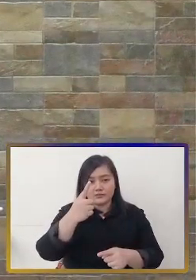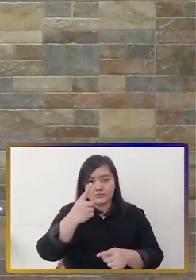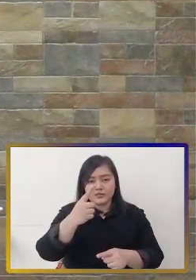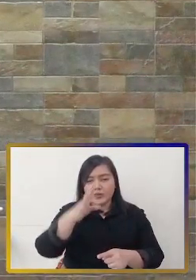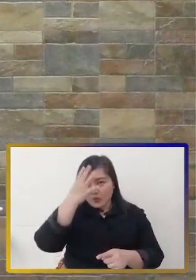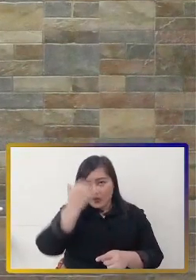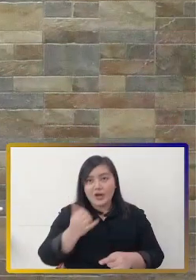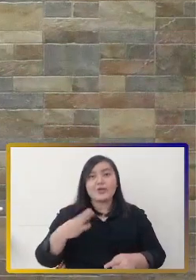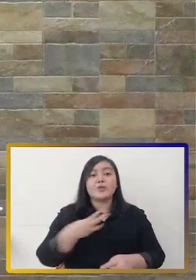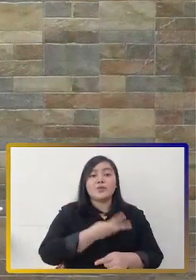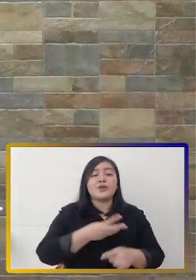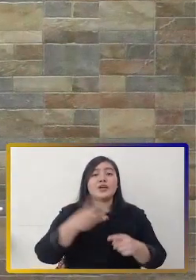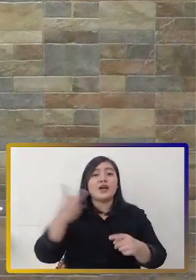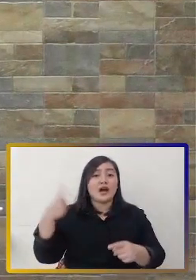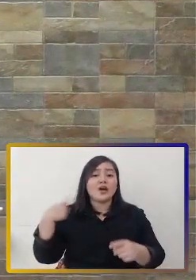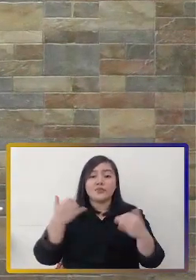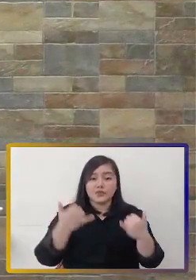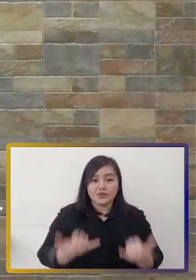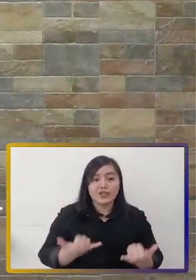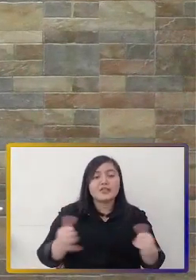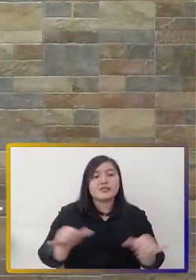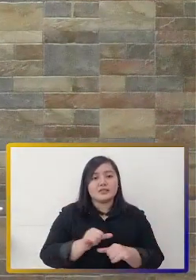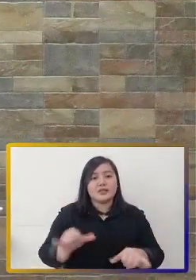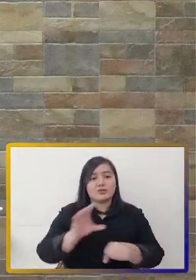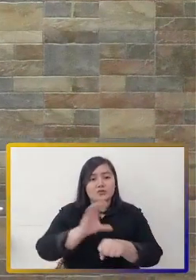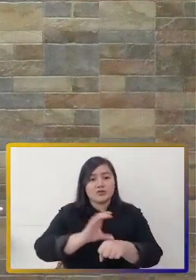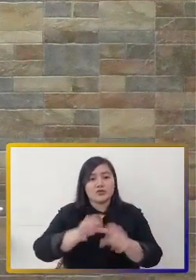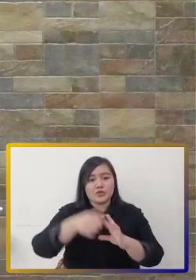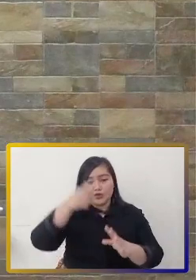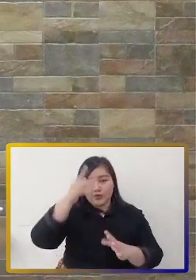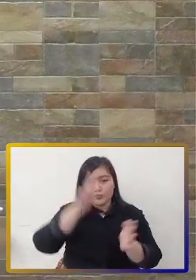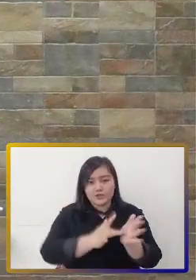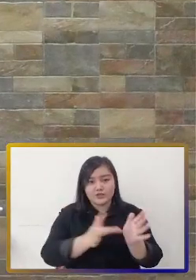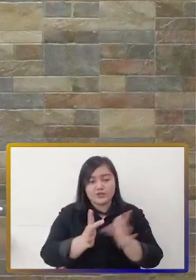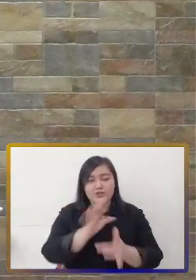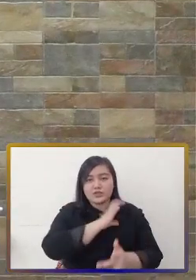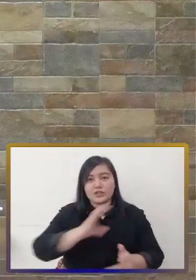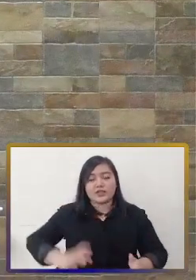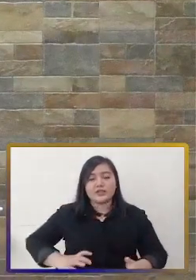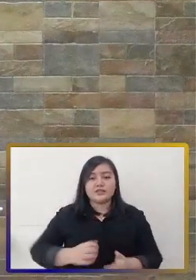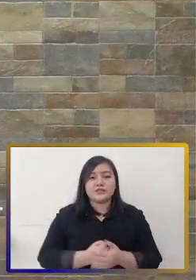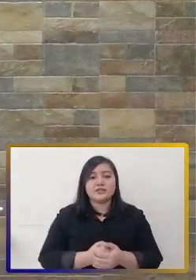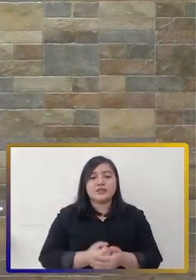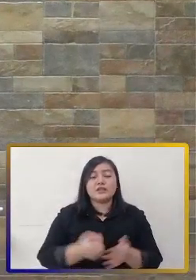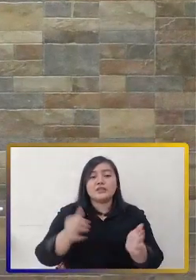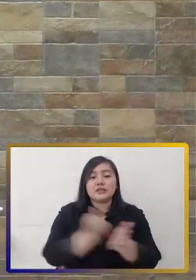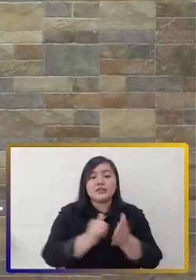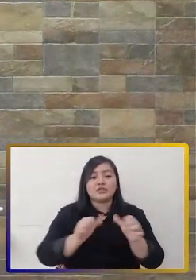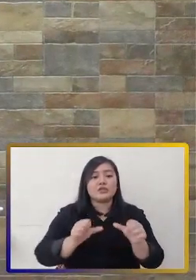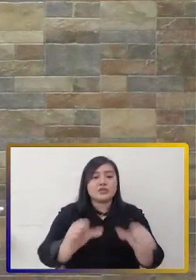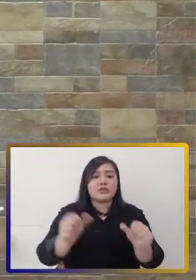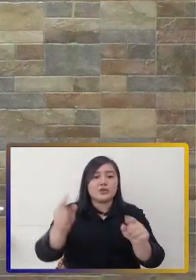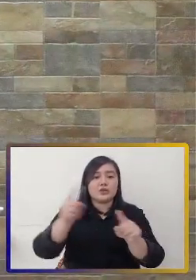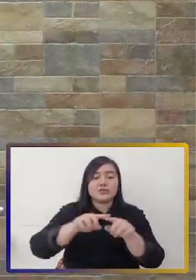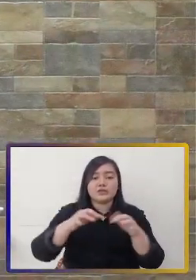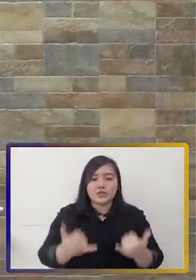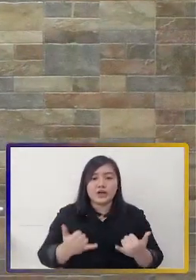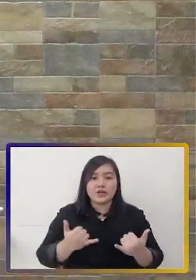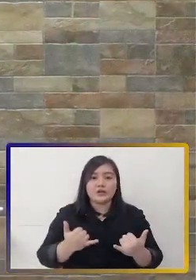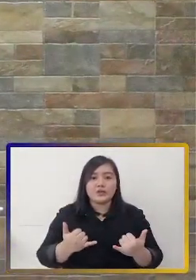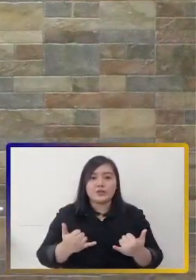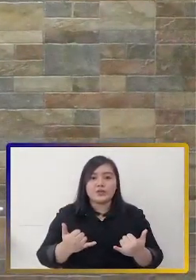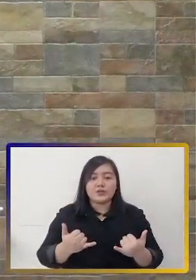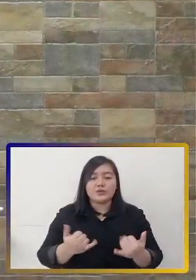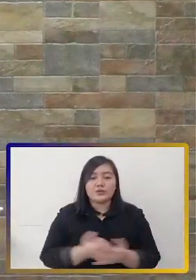ang iglesia ng Panginoon Hesukristo. Na magpapatuloy up until this time, sa panahon natin ngayon, at nasusumpungan natin kung saan